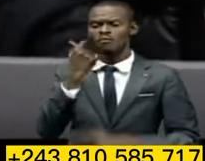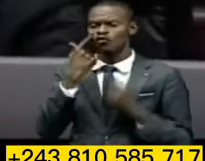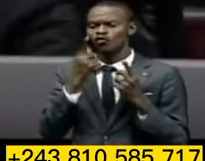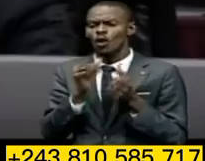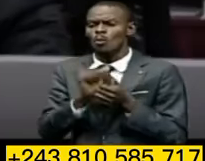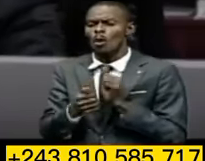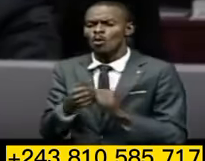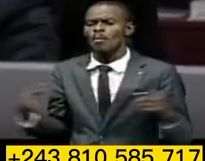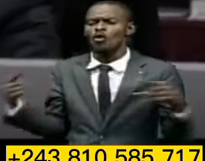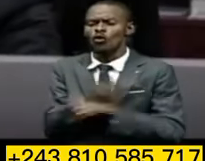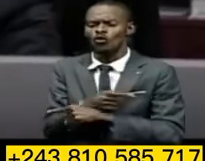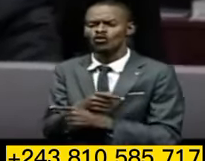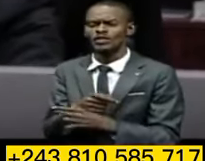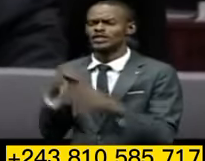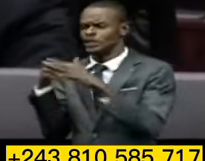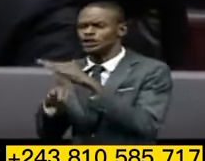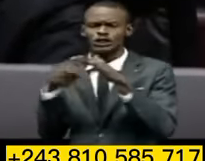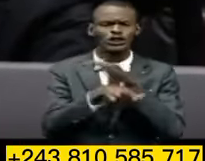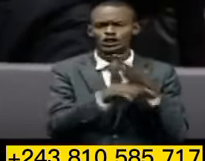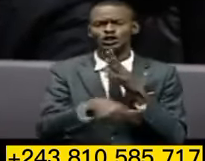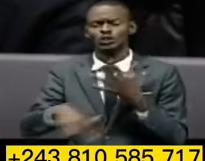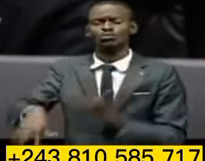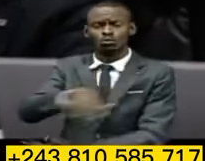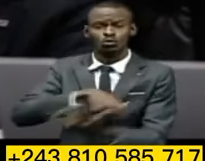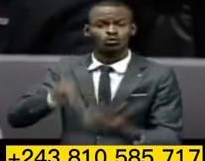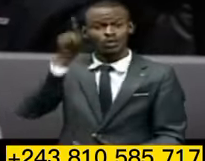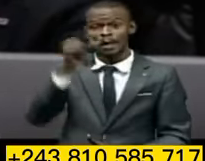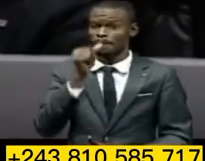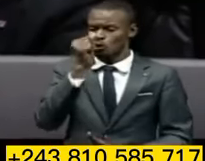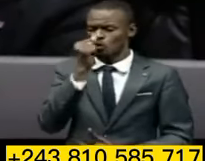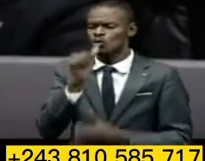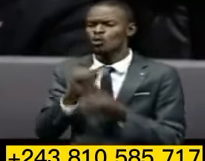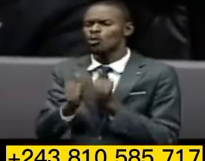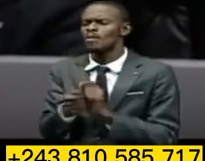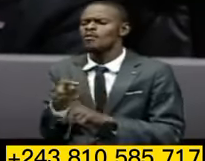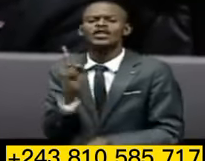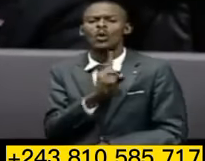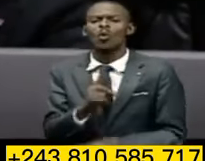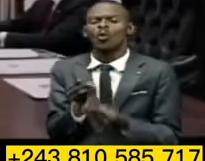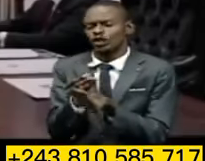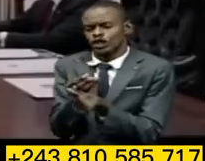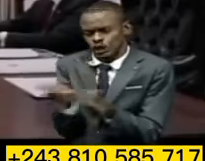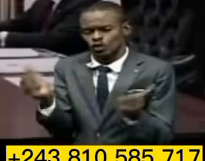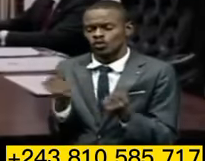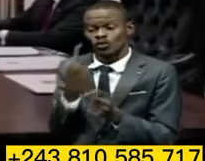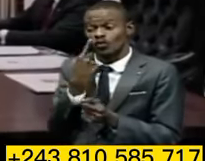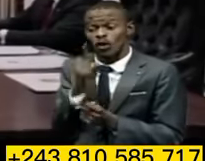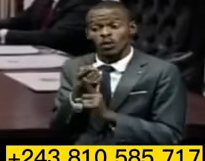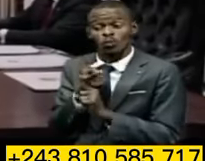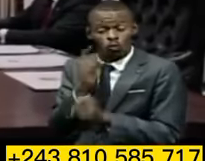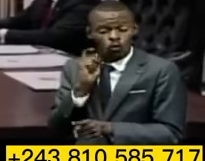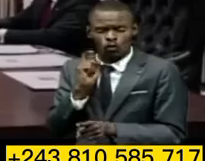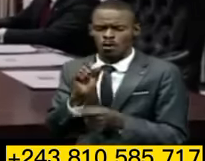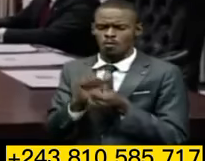qui se cachent derrière ces aventures bellicistes à la porte de la ville-province de Kinshasa et de déceler la véritable